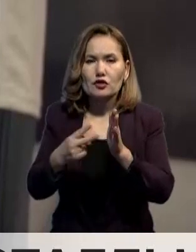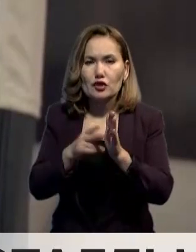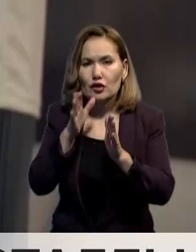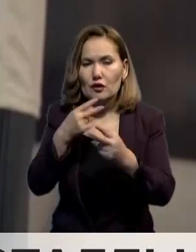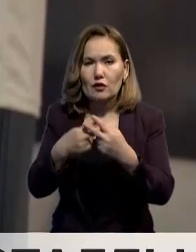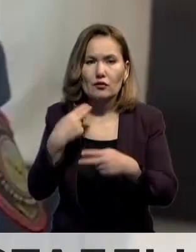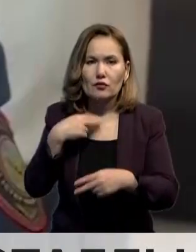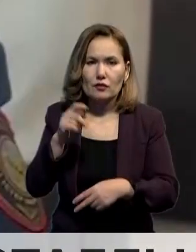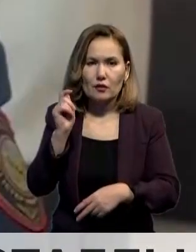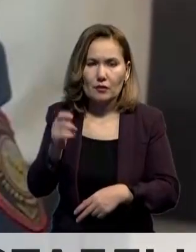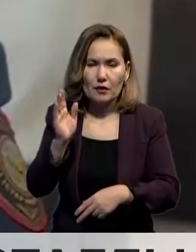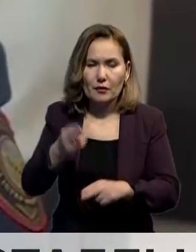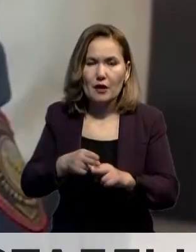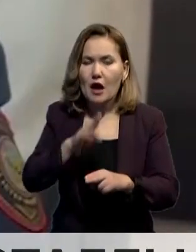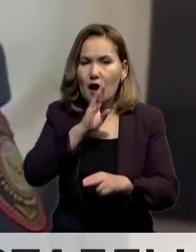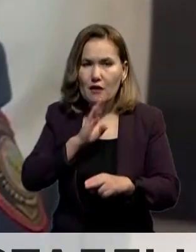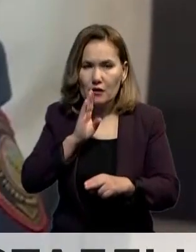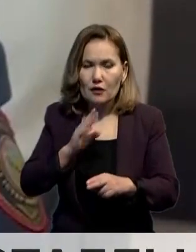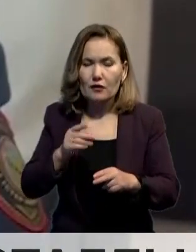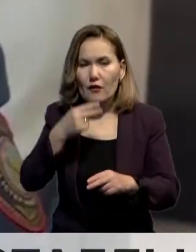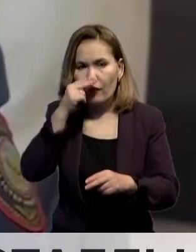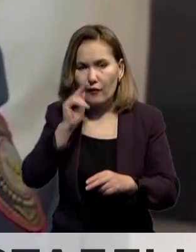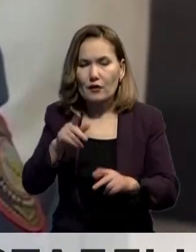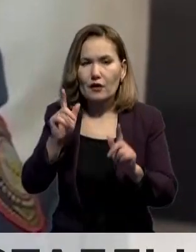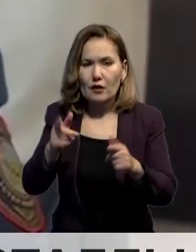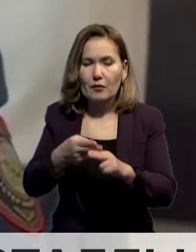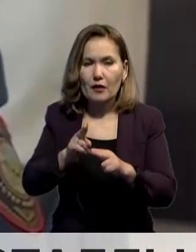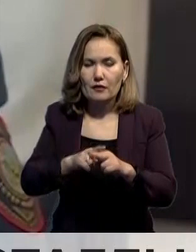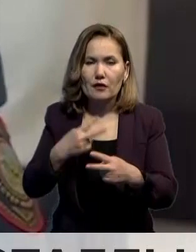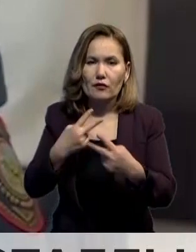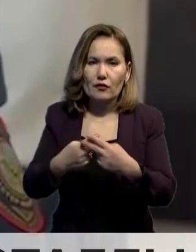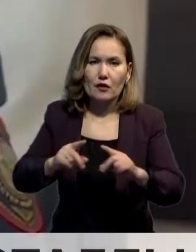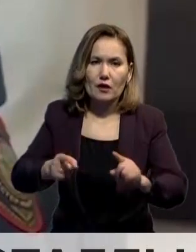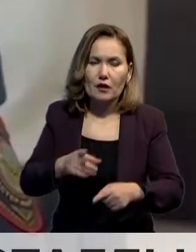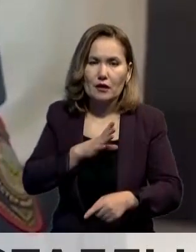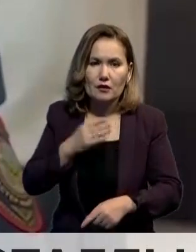жазасы көзделген. Күдікті өз кінәсін мойындап, уақытша ұстау изоляторына қамаққа алынды.